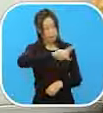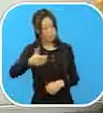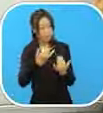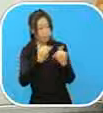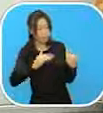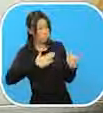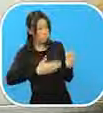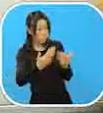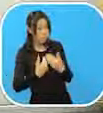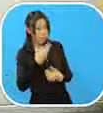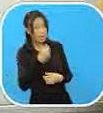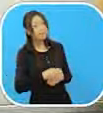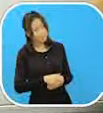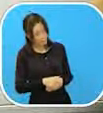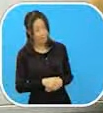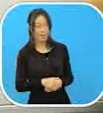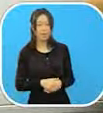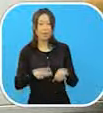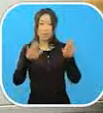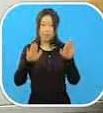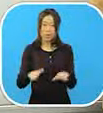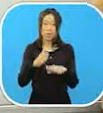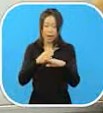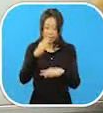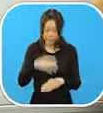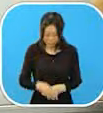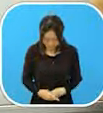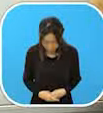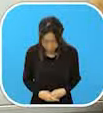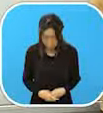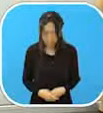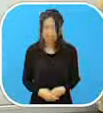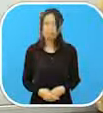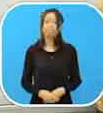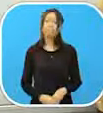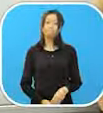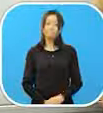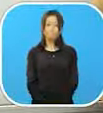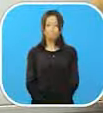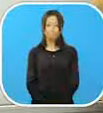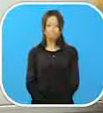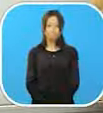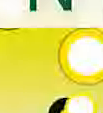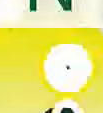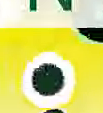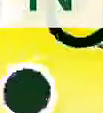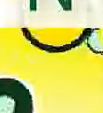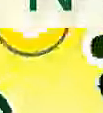方に知ってほしいですよ ね。 そうですね。 今日はどうもありがとうございました。 どうもこちらこそありがとうございました。